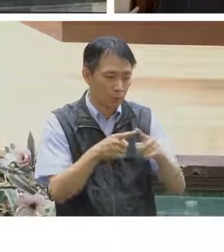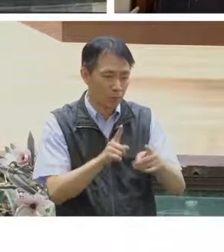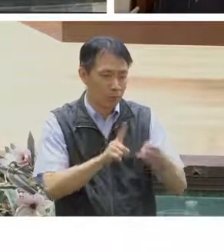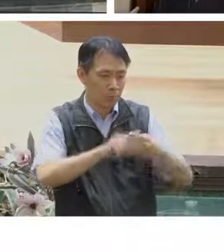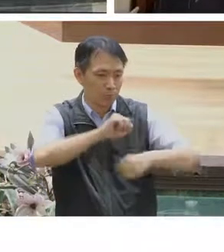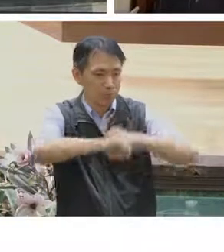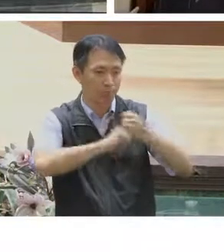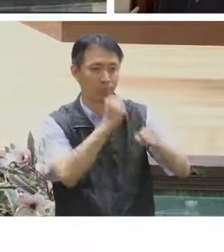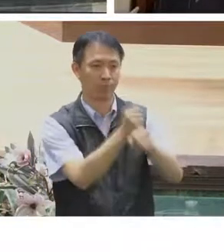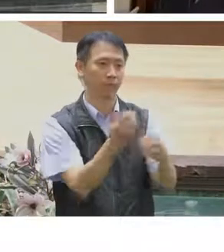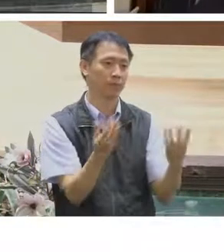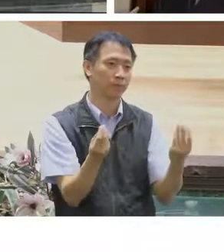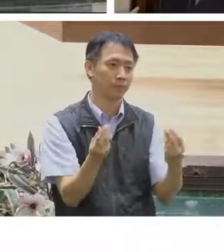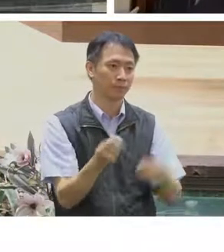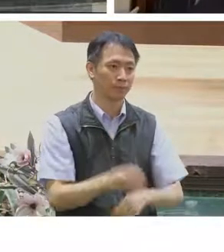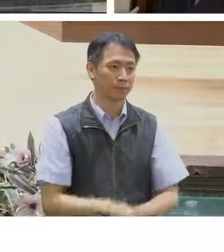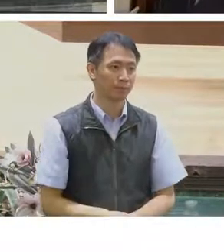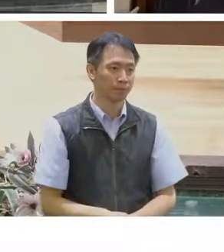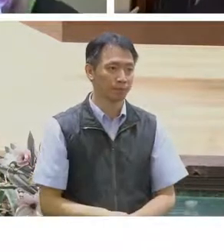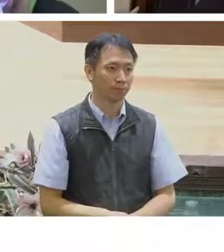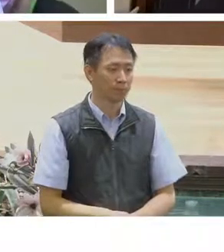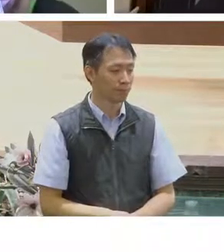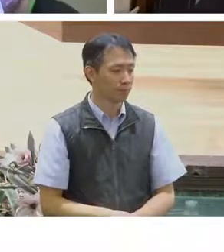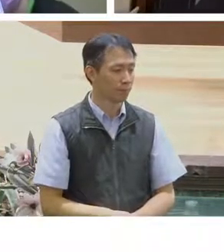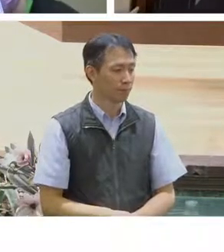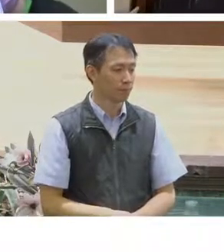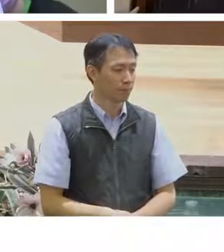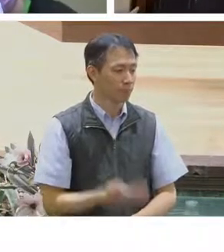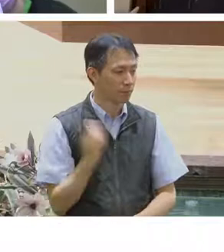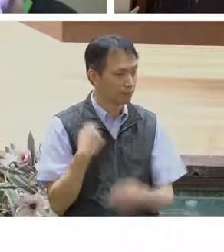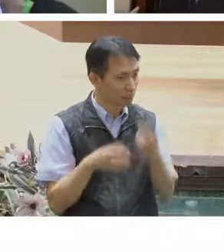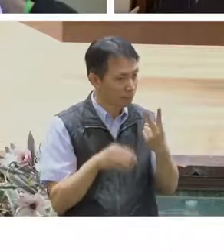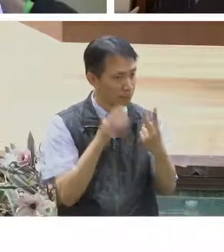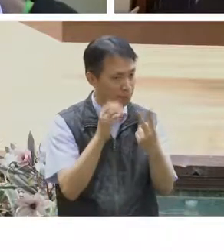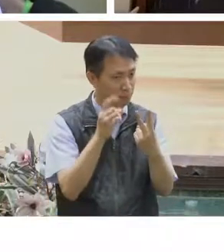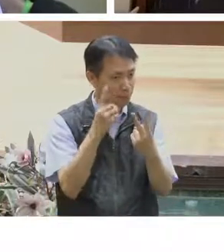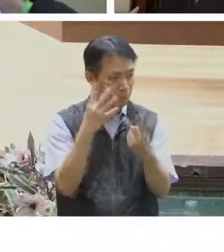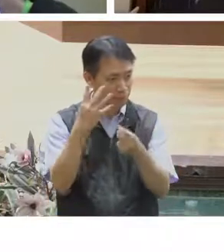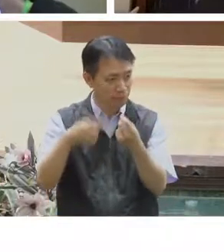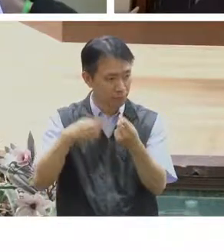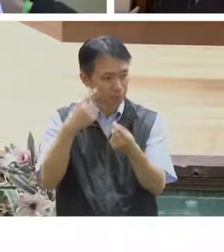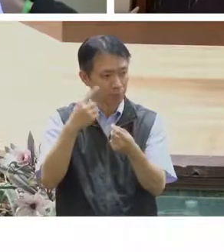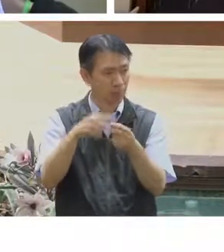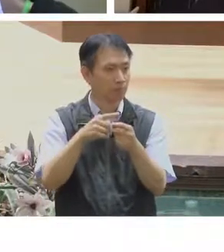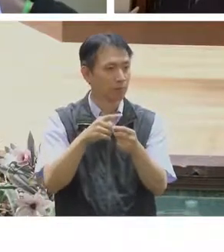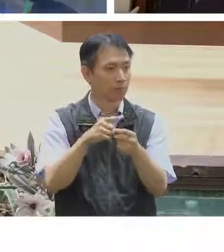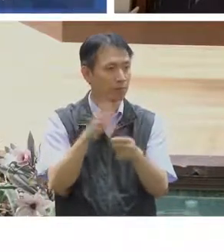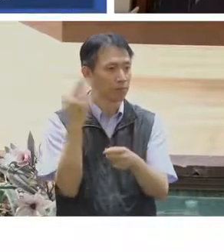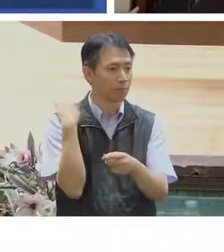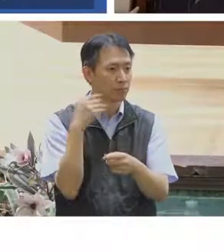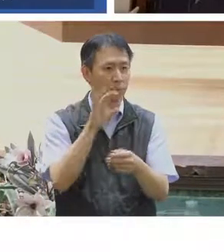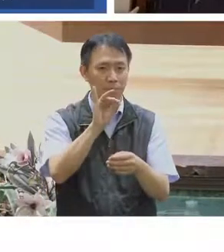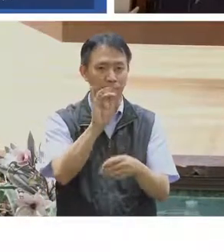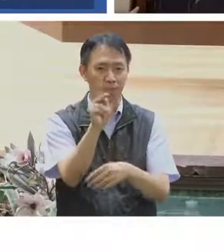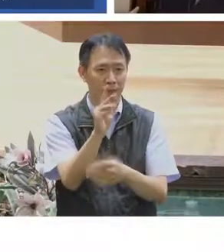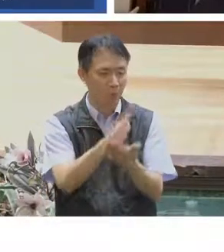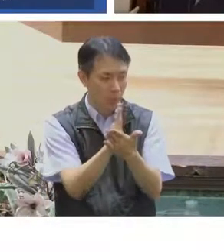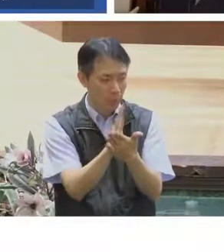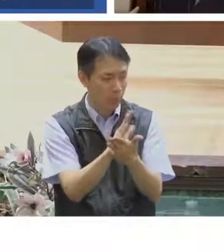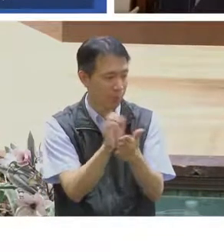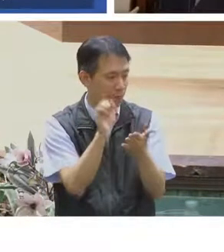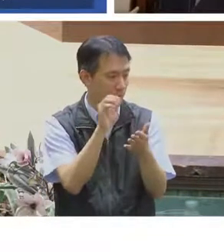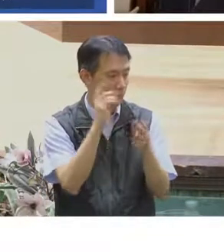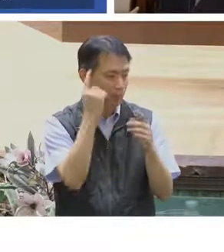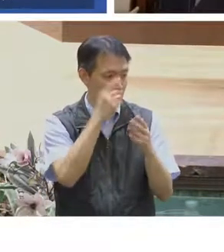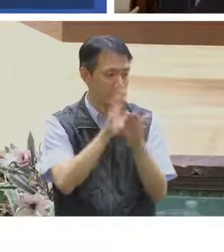做。但是很老实说，你现在见到的2014年的维基百科的页面，其实也是在我